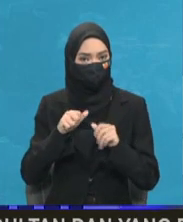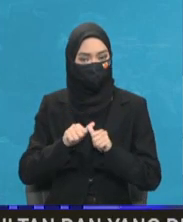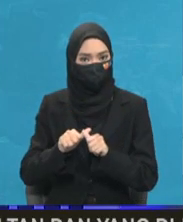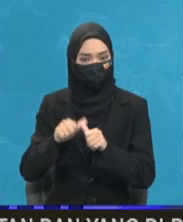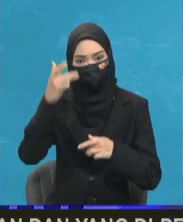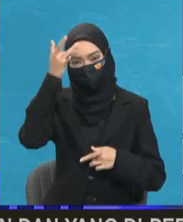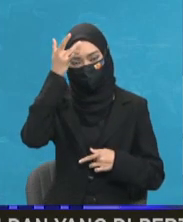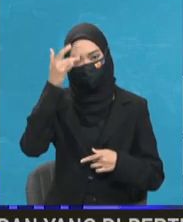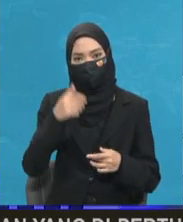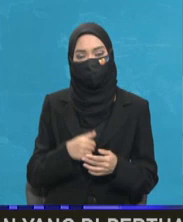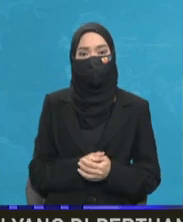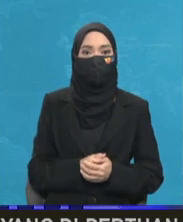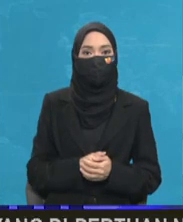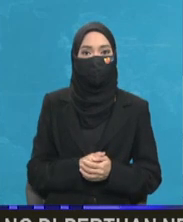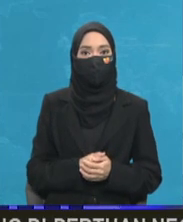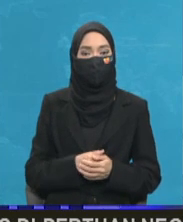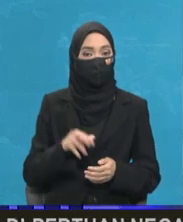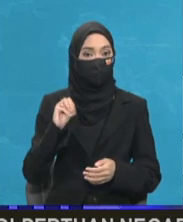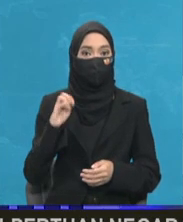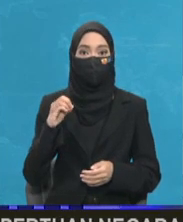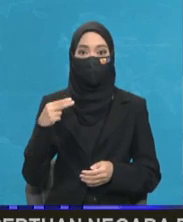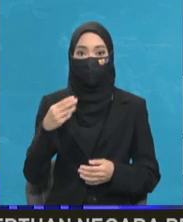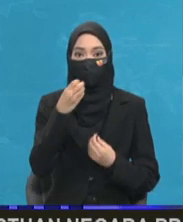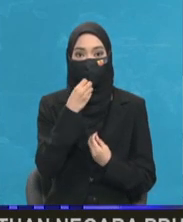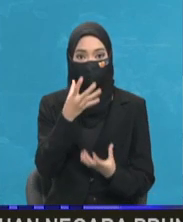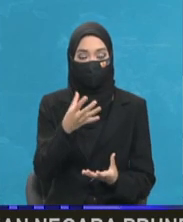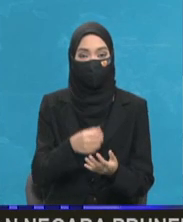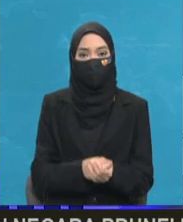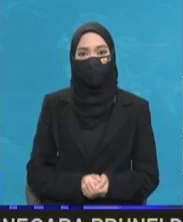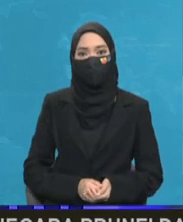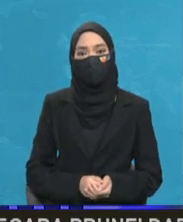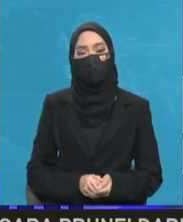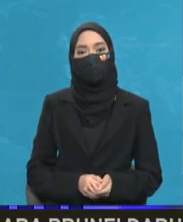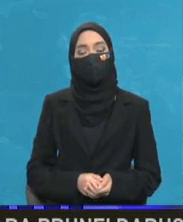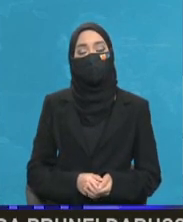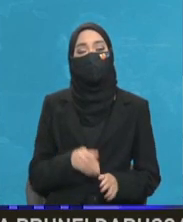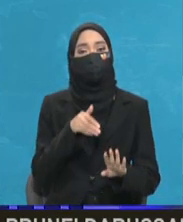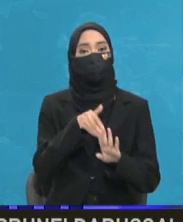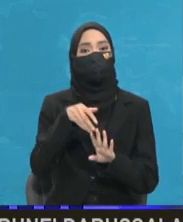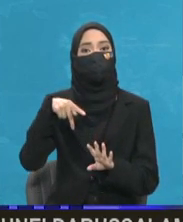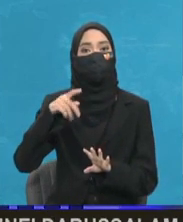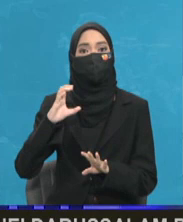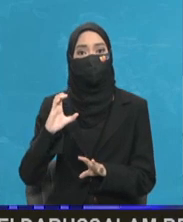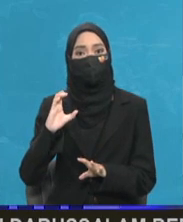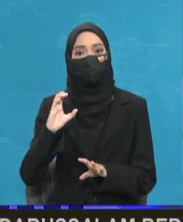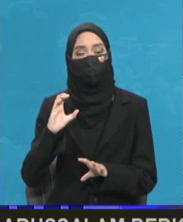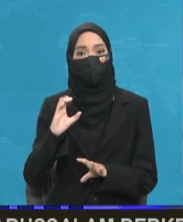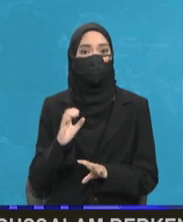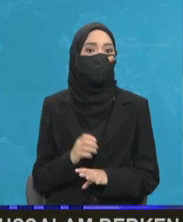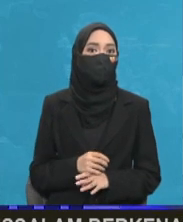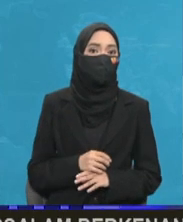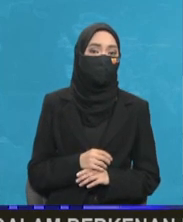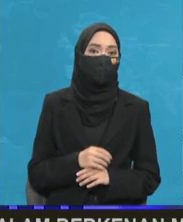Awang Muhammad Hisyam bin Haji Jafar Menteri Kesehatan memadamkan perkara tersebut semasa sidang media situasi terkini